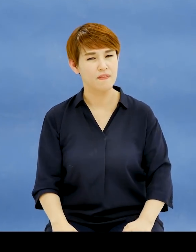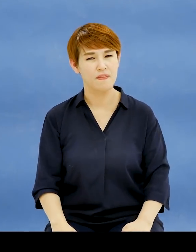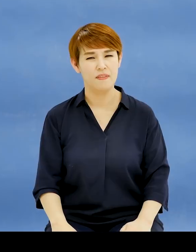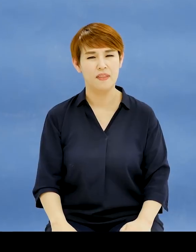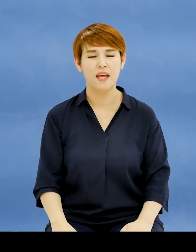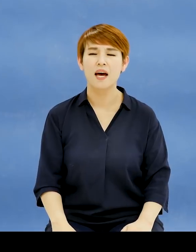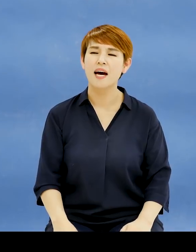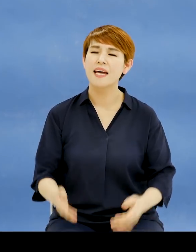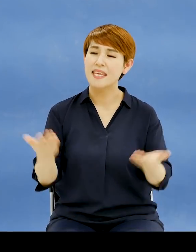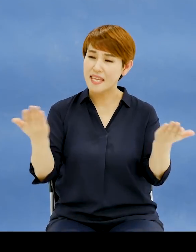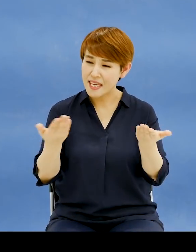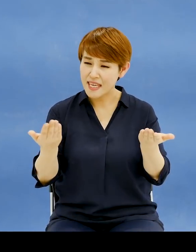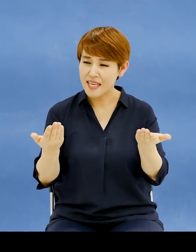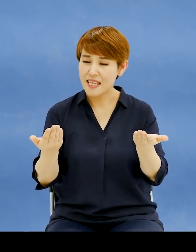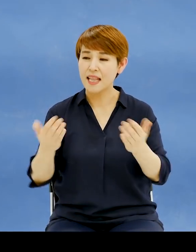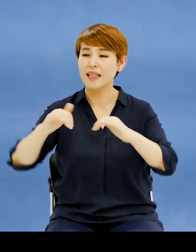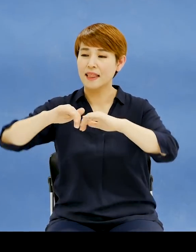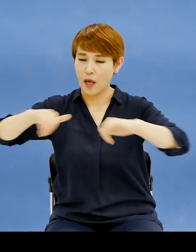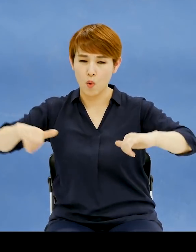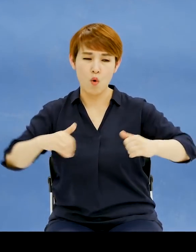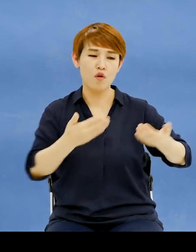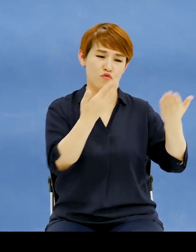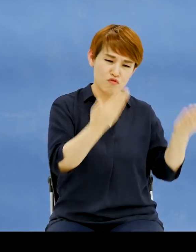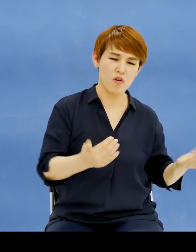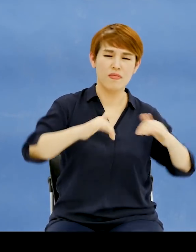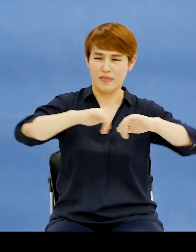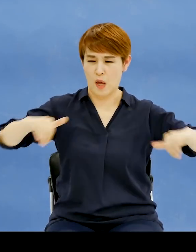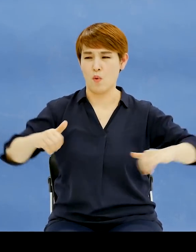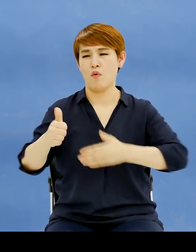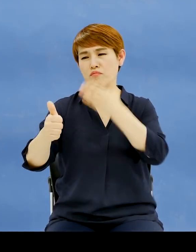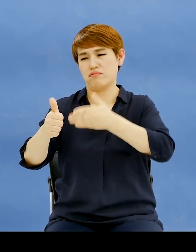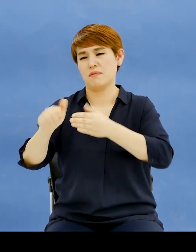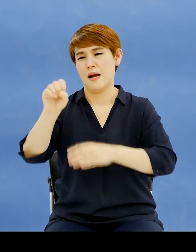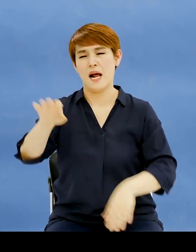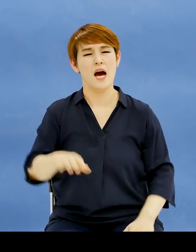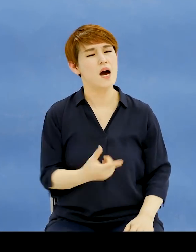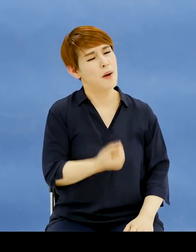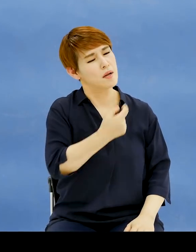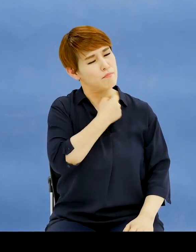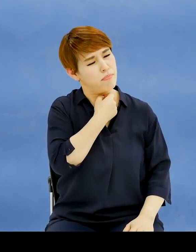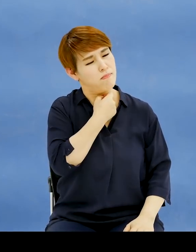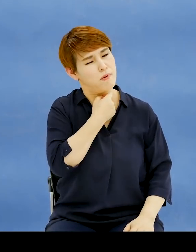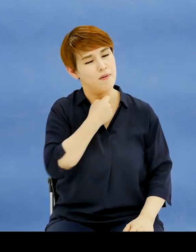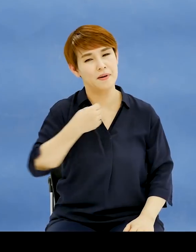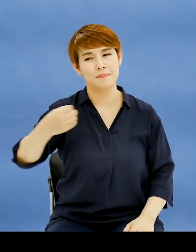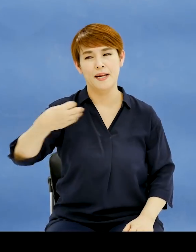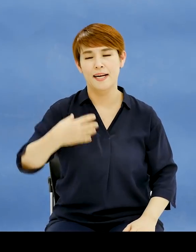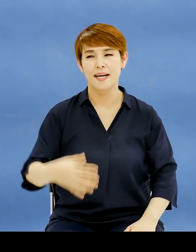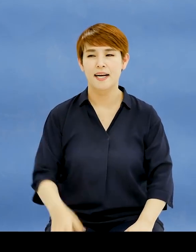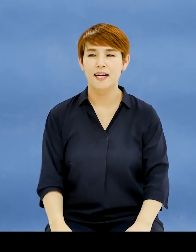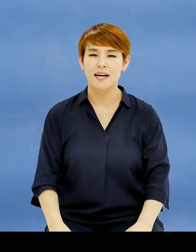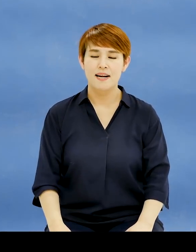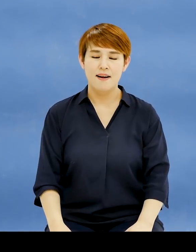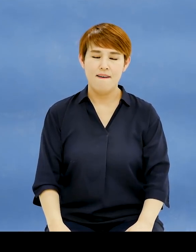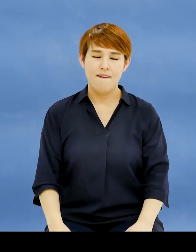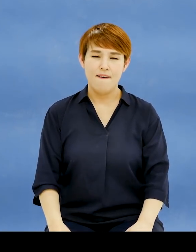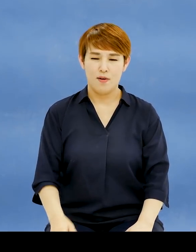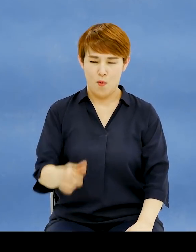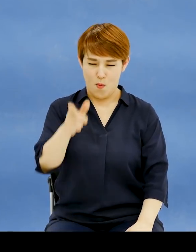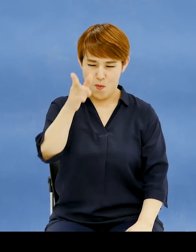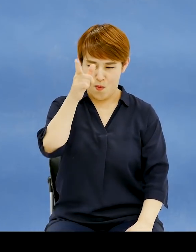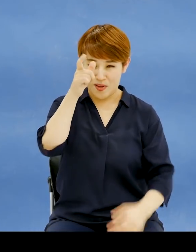그래서 아니 일은 일할 때 그렇죠, 하고 그렇죠, 쉴 그렇죠. 때는 쉽시다. 그렇죠. 그랬는데 무슨 이거 빨리 하재요.